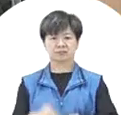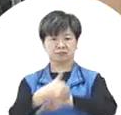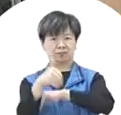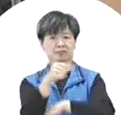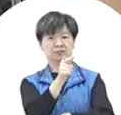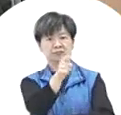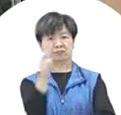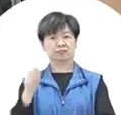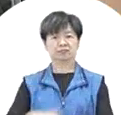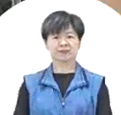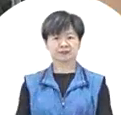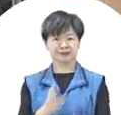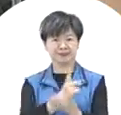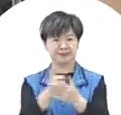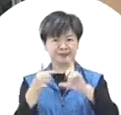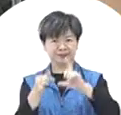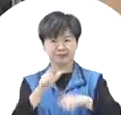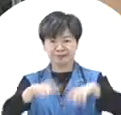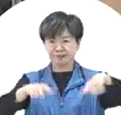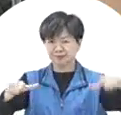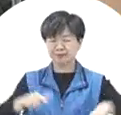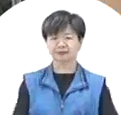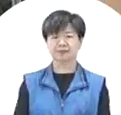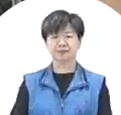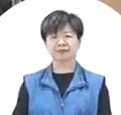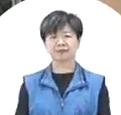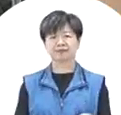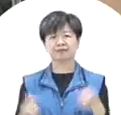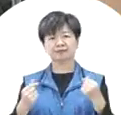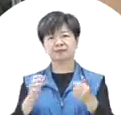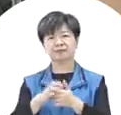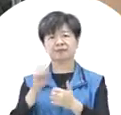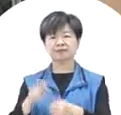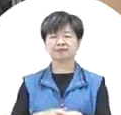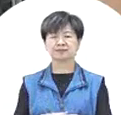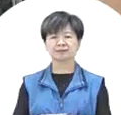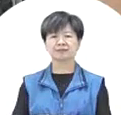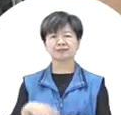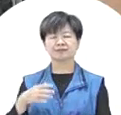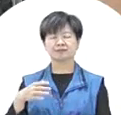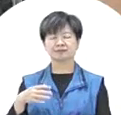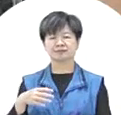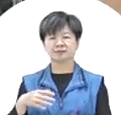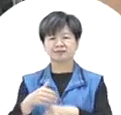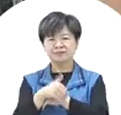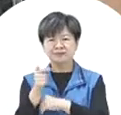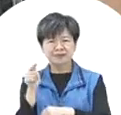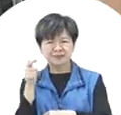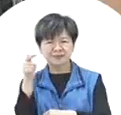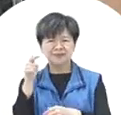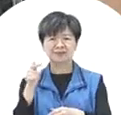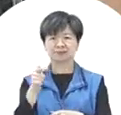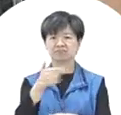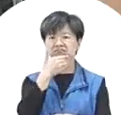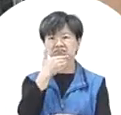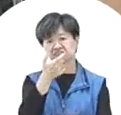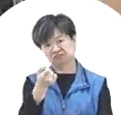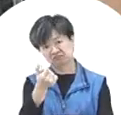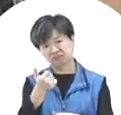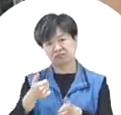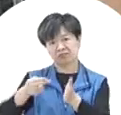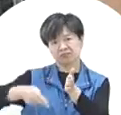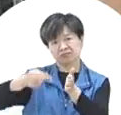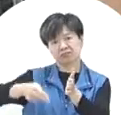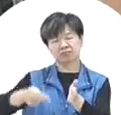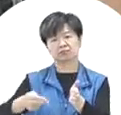因为每个地区有不一样，像那个非三非四偏乡，其实他们相对的资源少，然后火车现在也不能